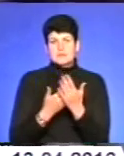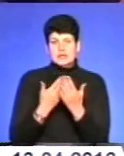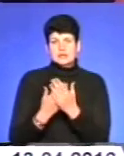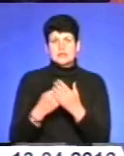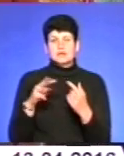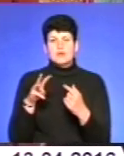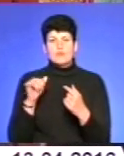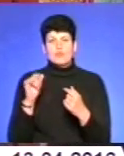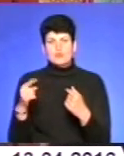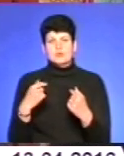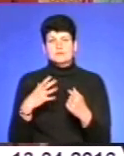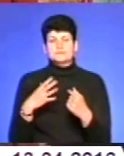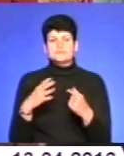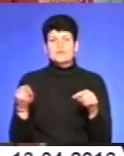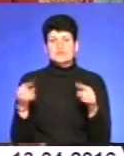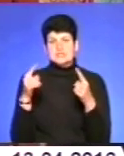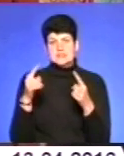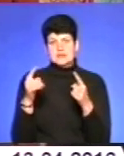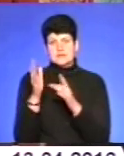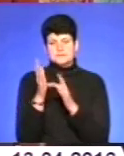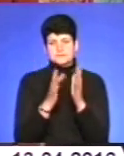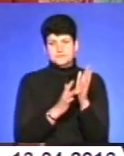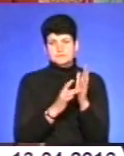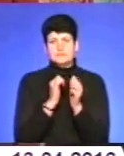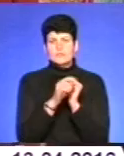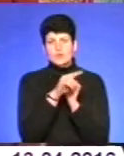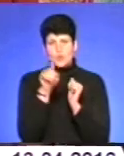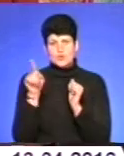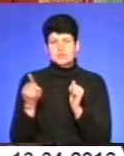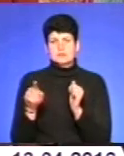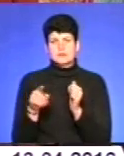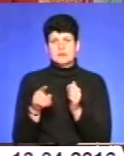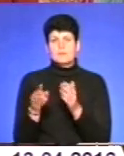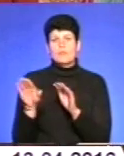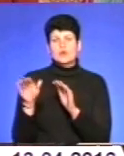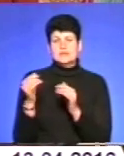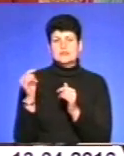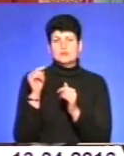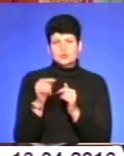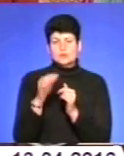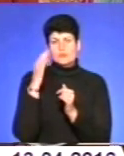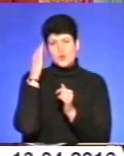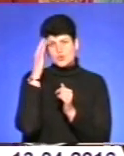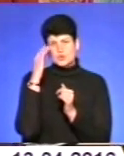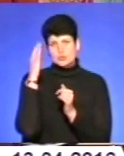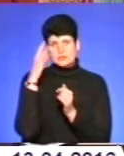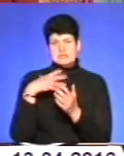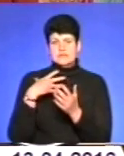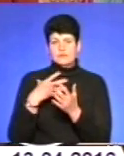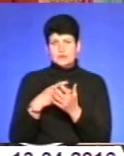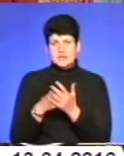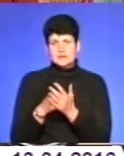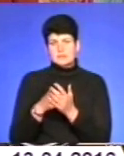Спасителя. Ідучи цією хресною дорогою, кожен з нас десь покликаний для того, щоб роздумувати над своїми